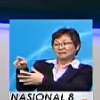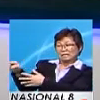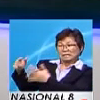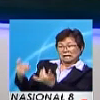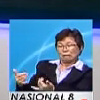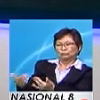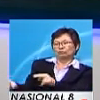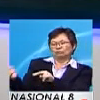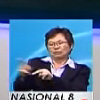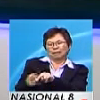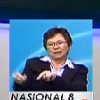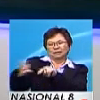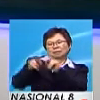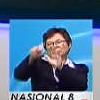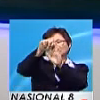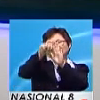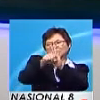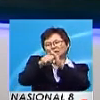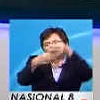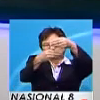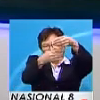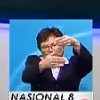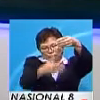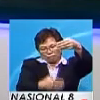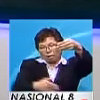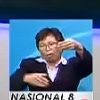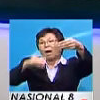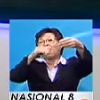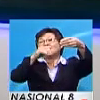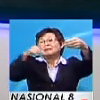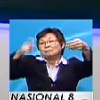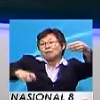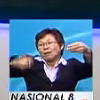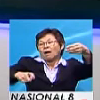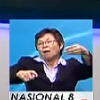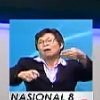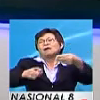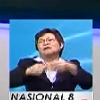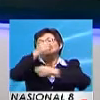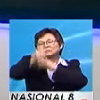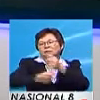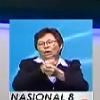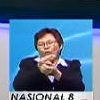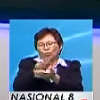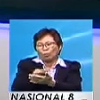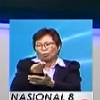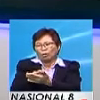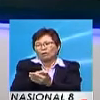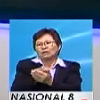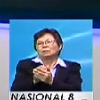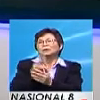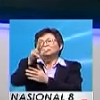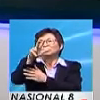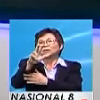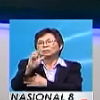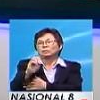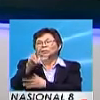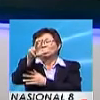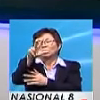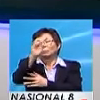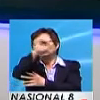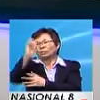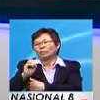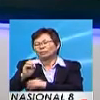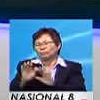kini telah menambah Beberapa syarat statutori termasuk menentukan tahun fiskal terhadap penolakkan 3% permohonan visa